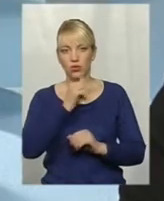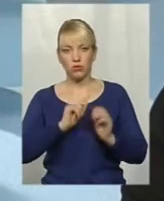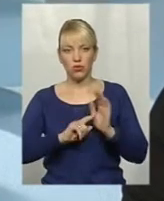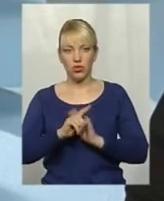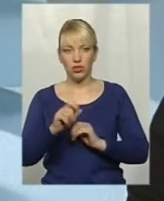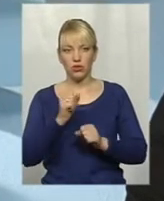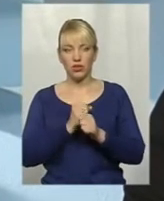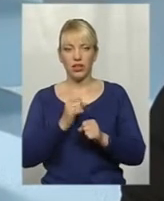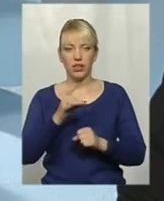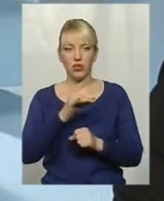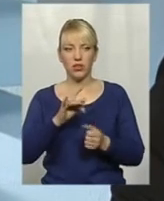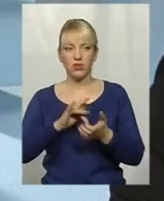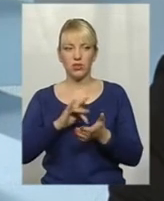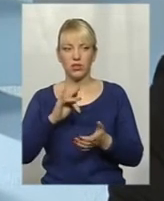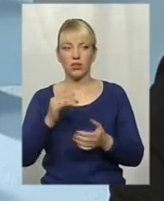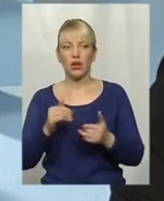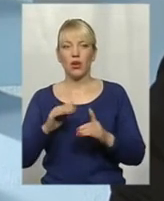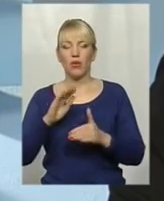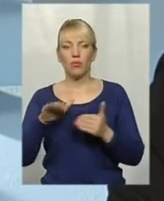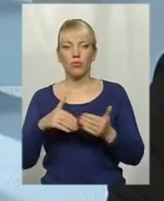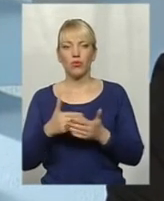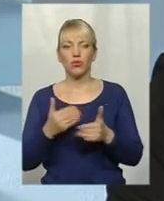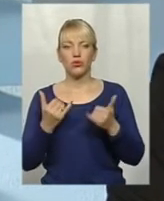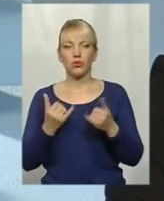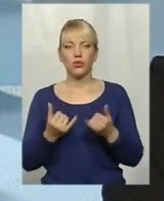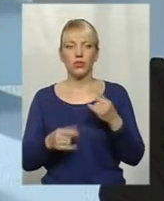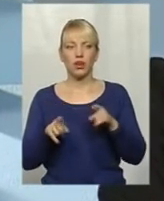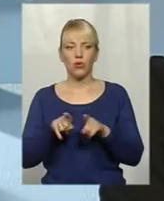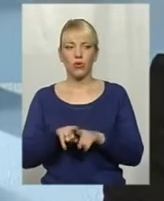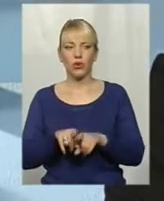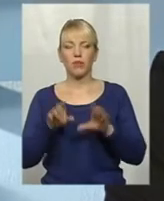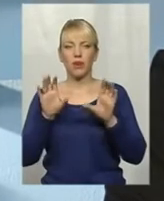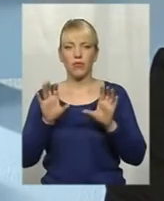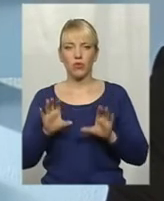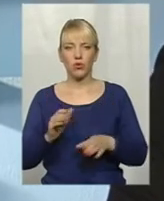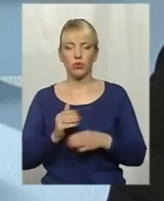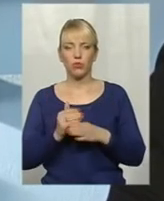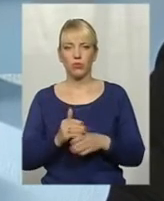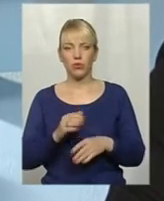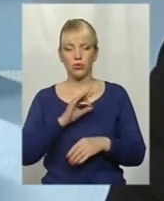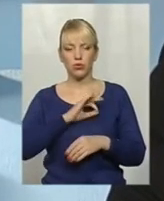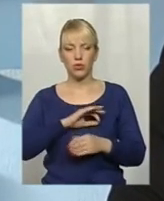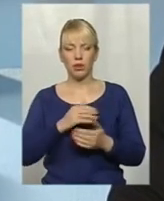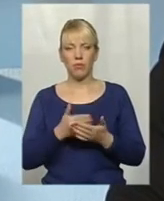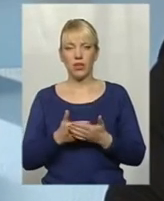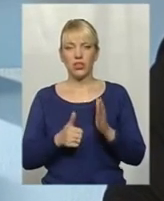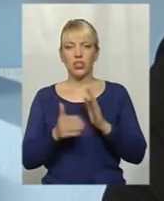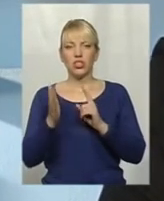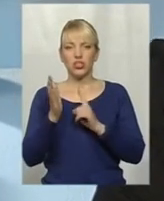діяльності регіонального центру по сьогодні такою правовою допомогою у кримінальному процесі скористалося майже 6